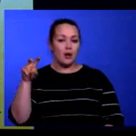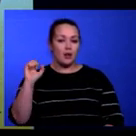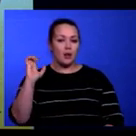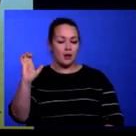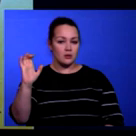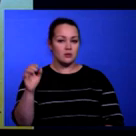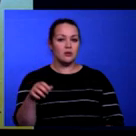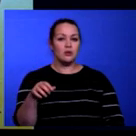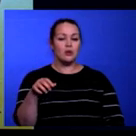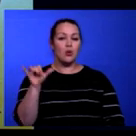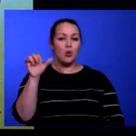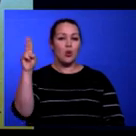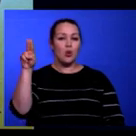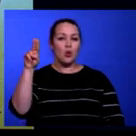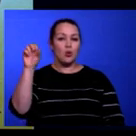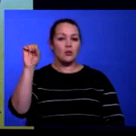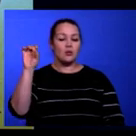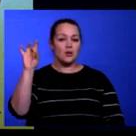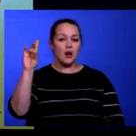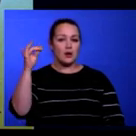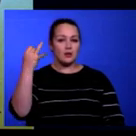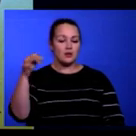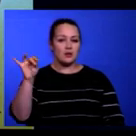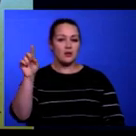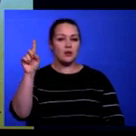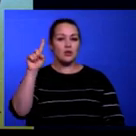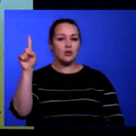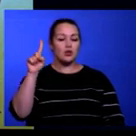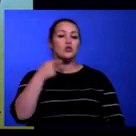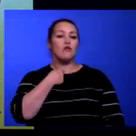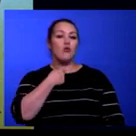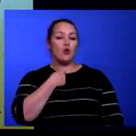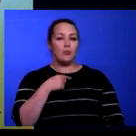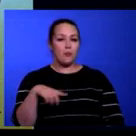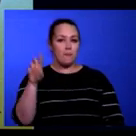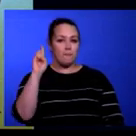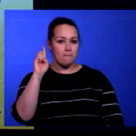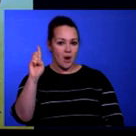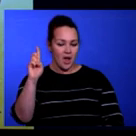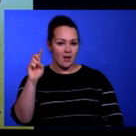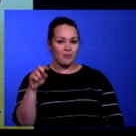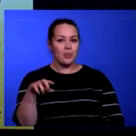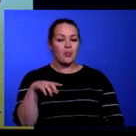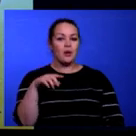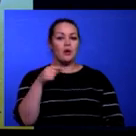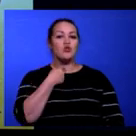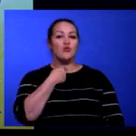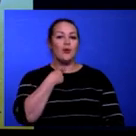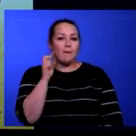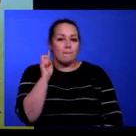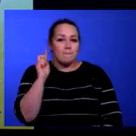звук буква б обозначает звук бы согласный